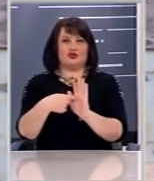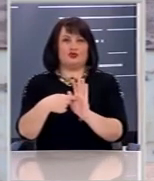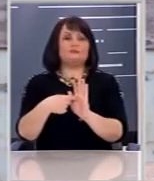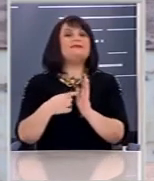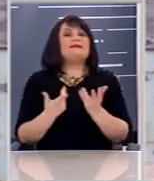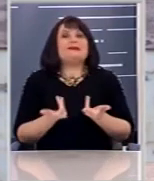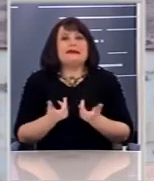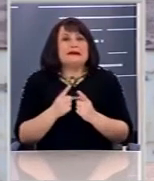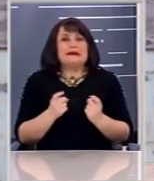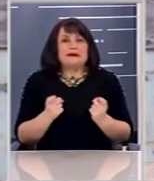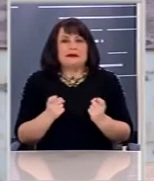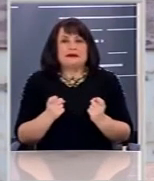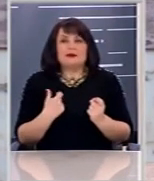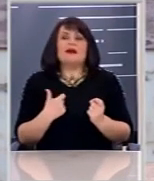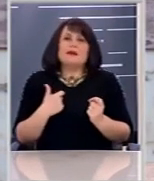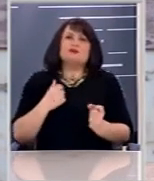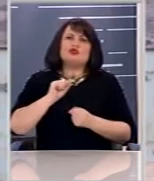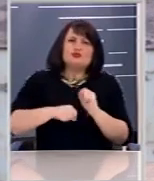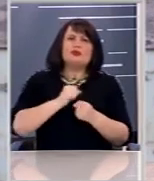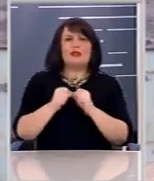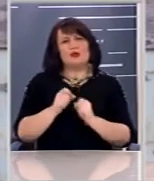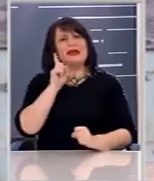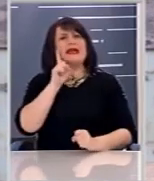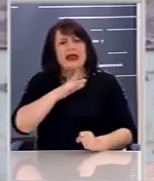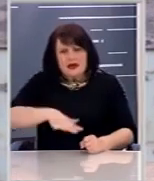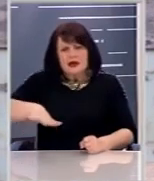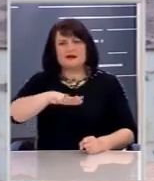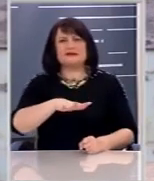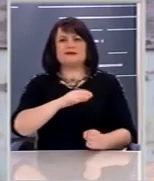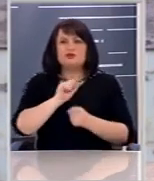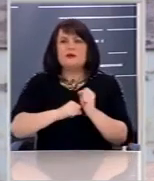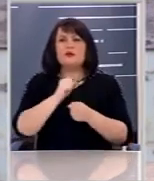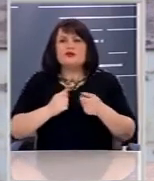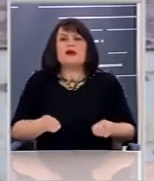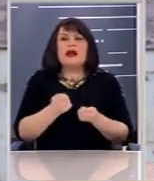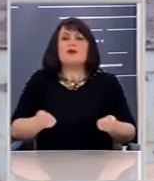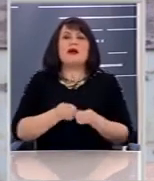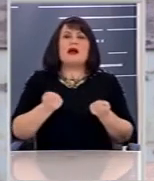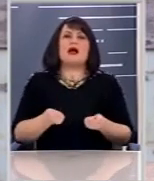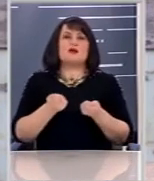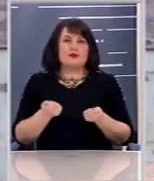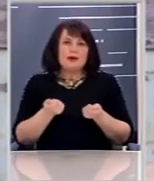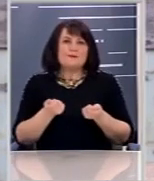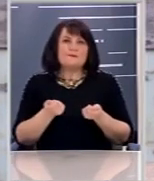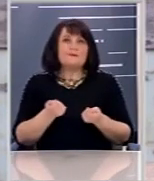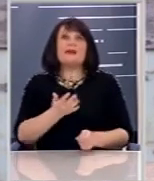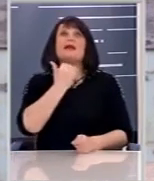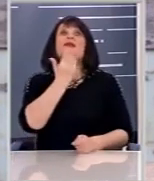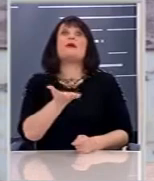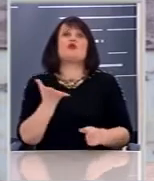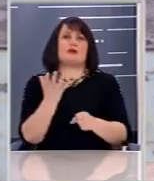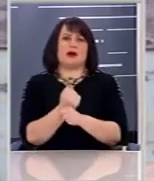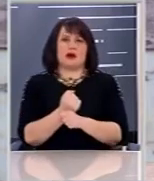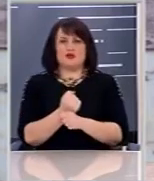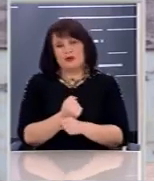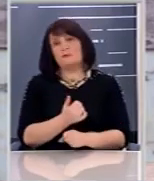που προσπαθούμε σαν γυναίκες να κάνουμε και σε αυτά που δεν μπορούμε να κάνουμε